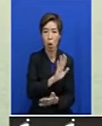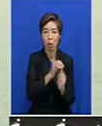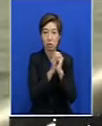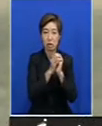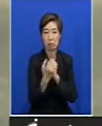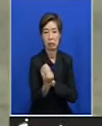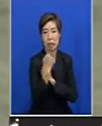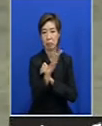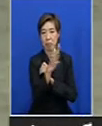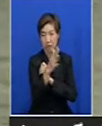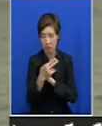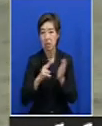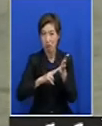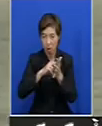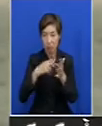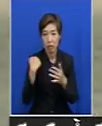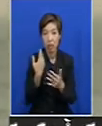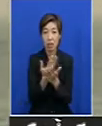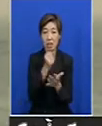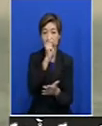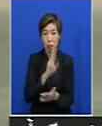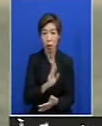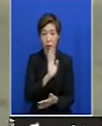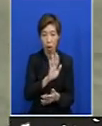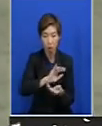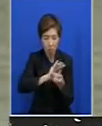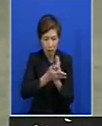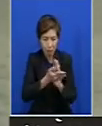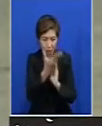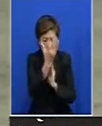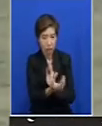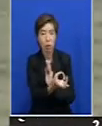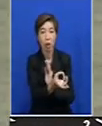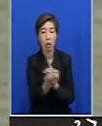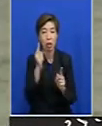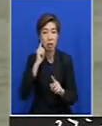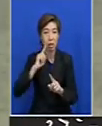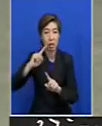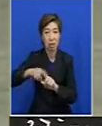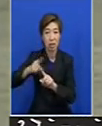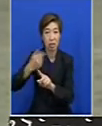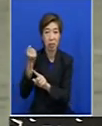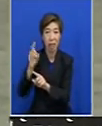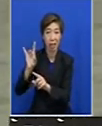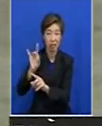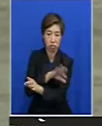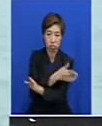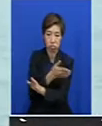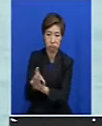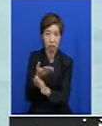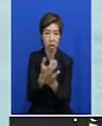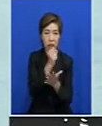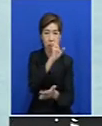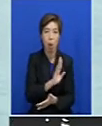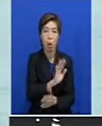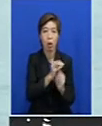อนแรงลงและจากการที่ทุนสำรองเงินตราต่างประเทศปรับตัวลดลงโดยที่ในช่วง18เดือนที่ผ่านมาทุนสำรองเงินตราต่าง